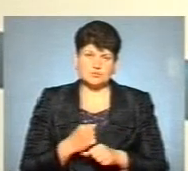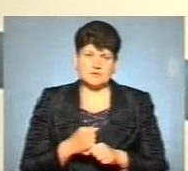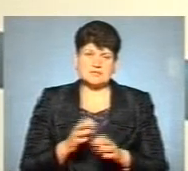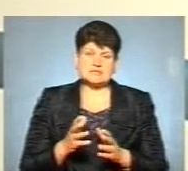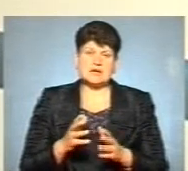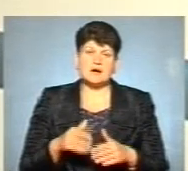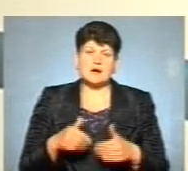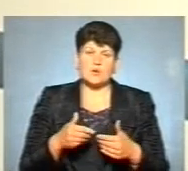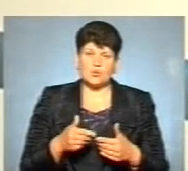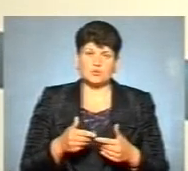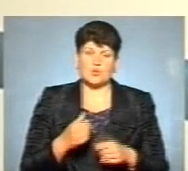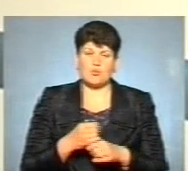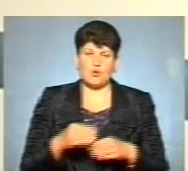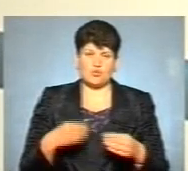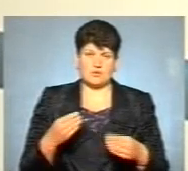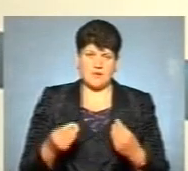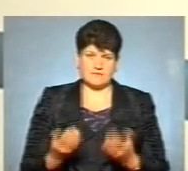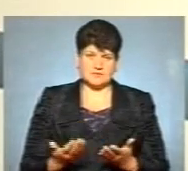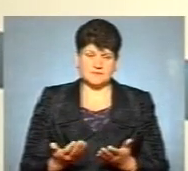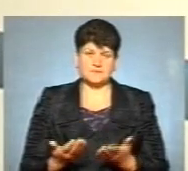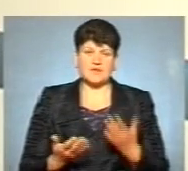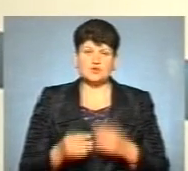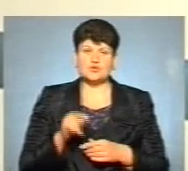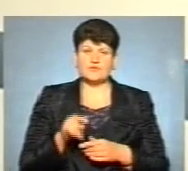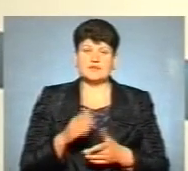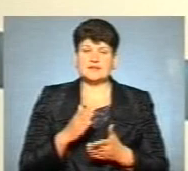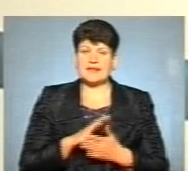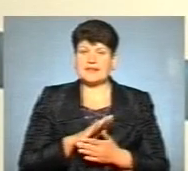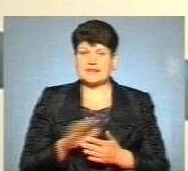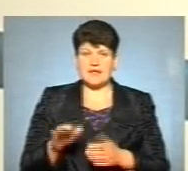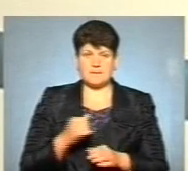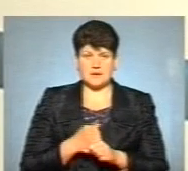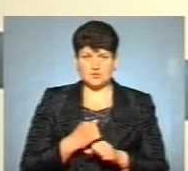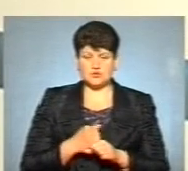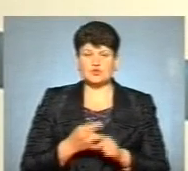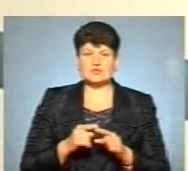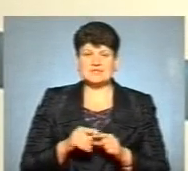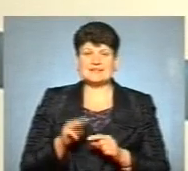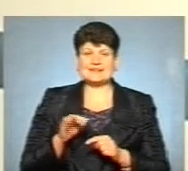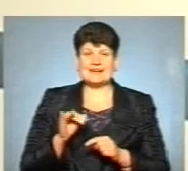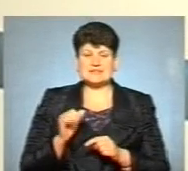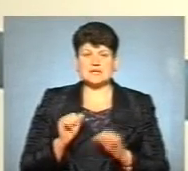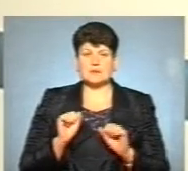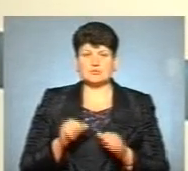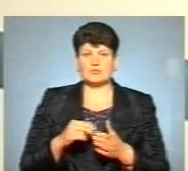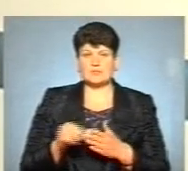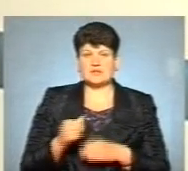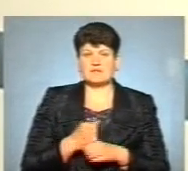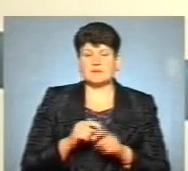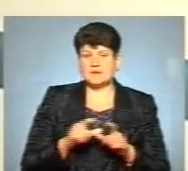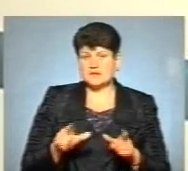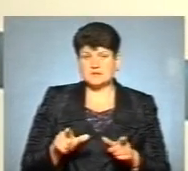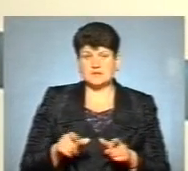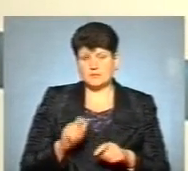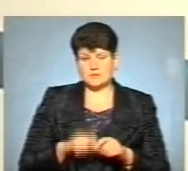роботодавця. Якщо він є непрацюючий, то такі тести можна придбати в аптечній мережі і протестуватися